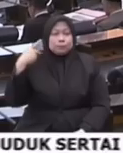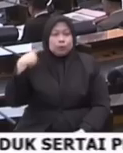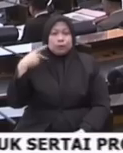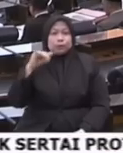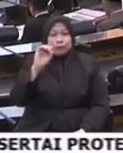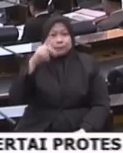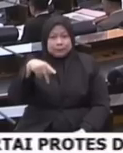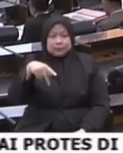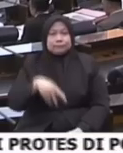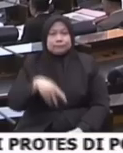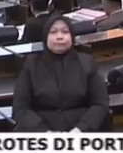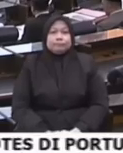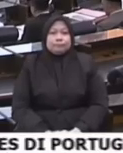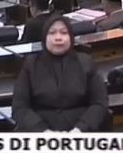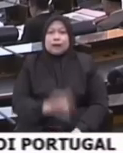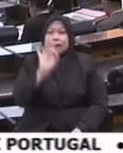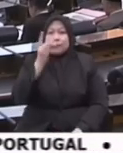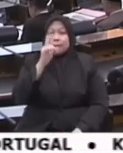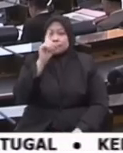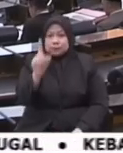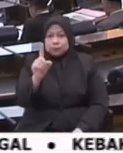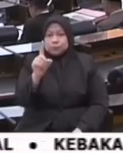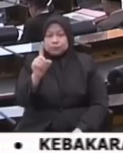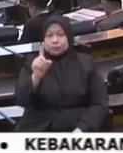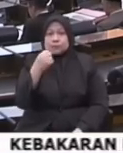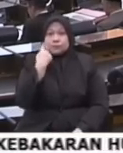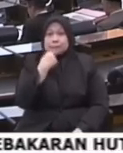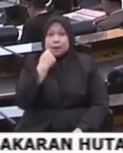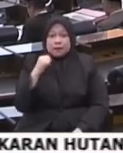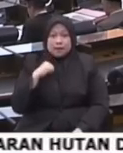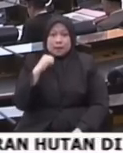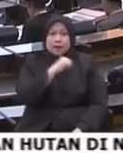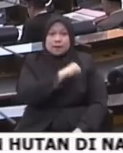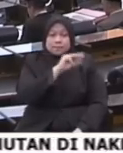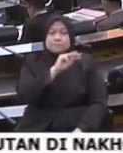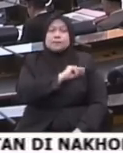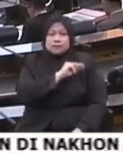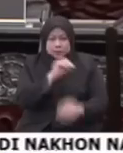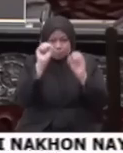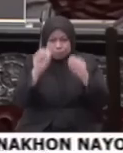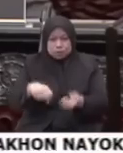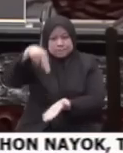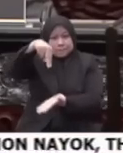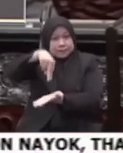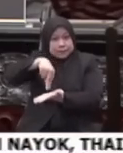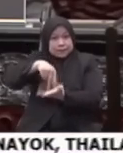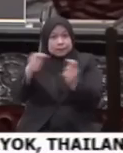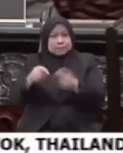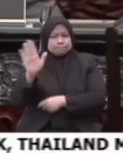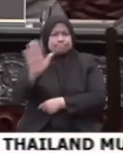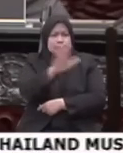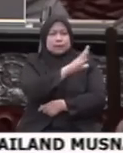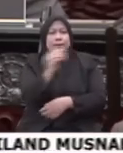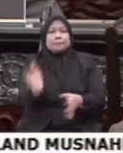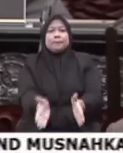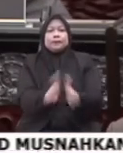standing order 181 siapa-siapa ahli selain menteri bolehlah berdiri di tempatnya dan